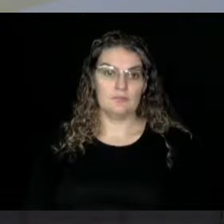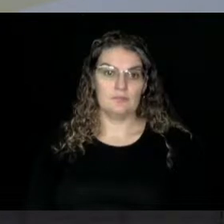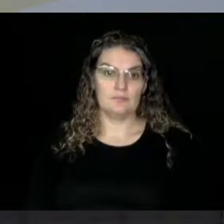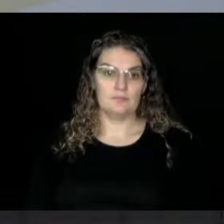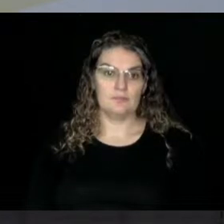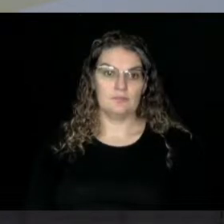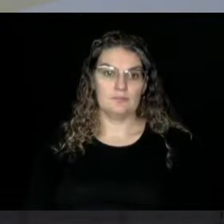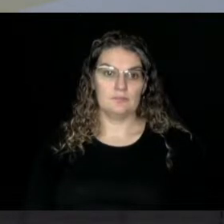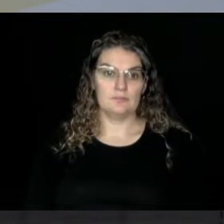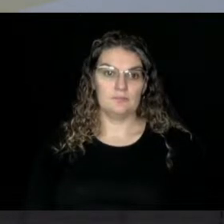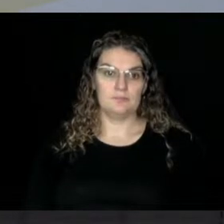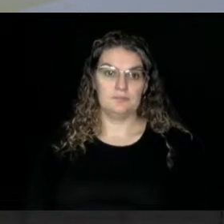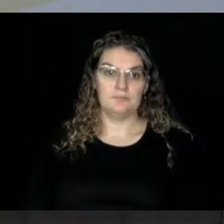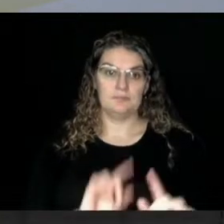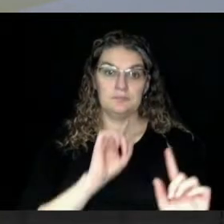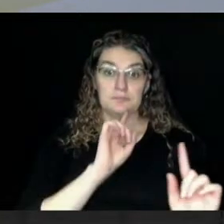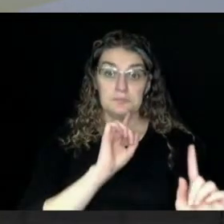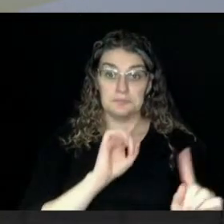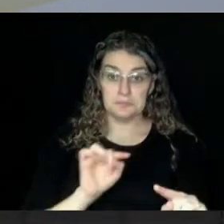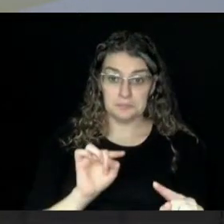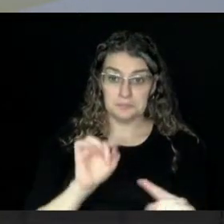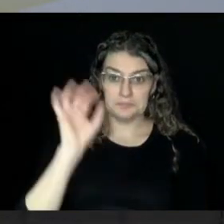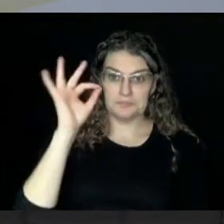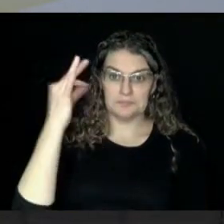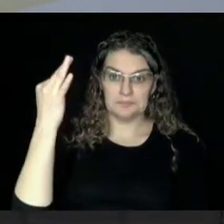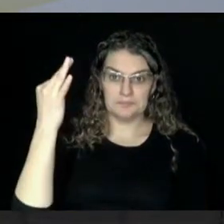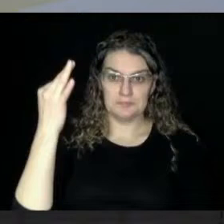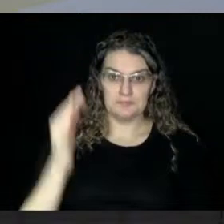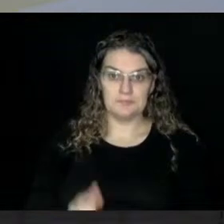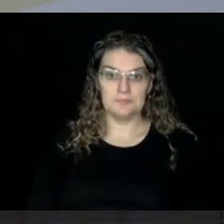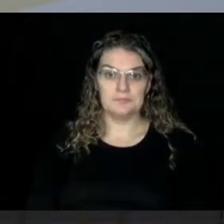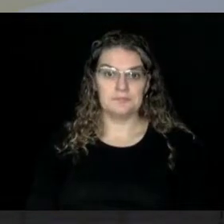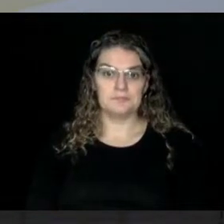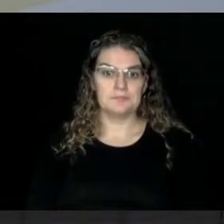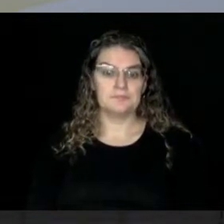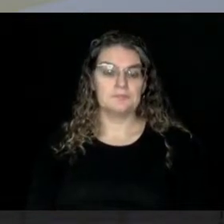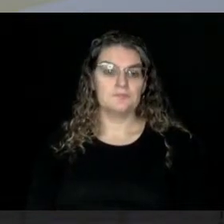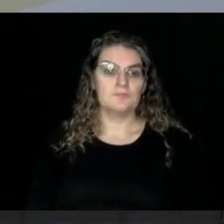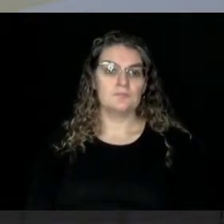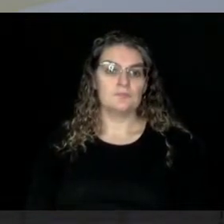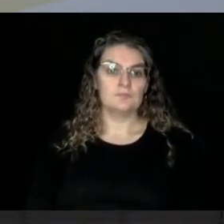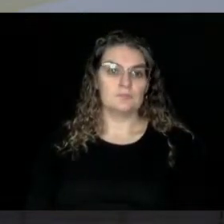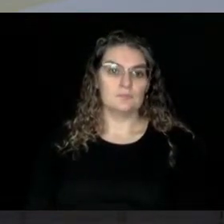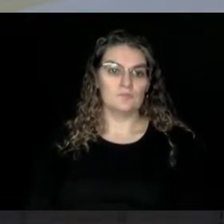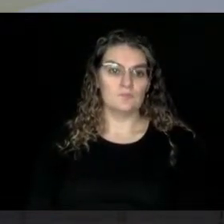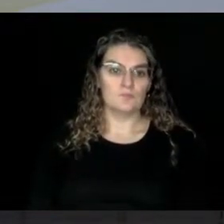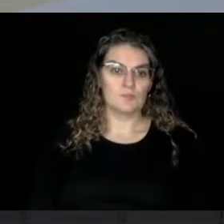inquiétudes? C'est vraiment quelque chose, quelques raisons.